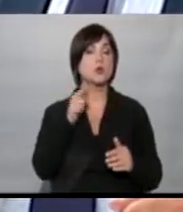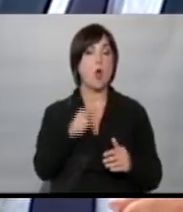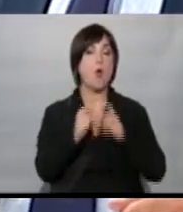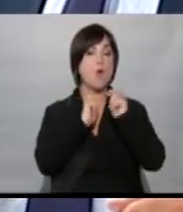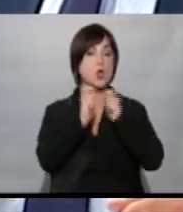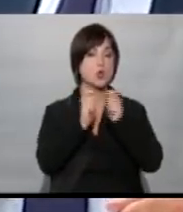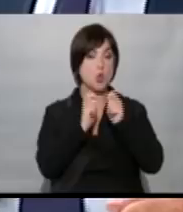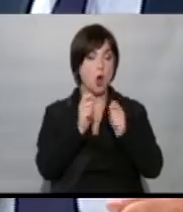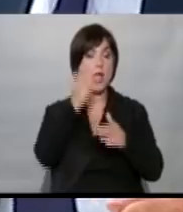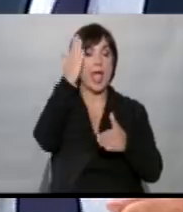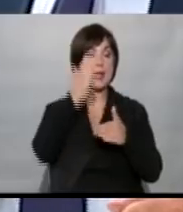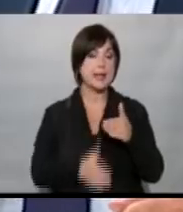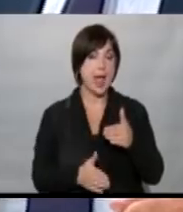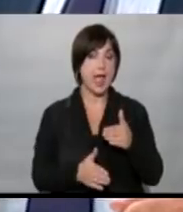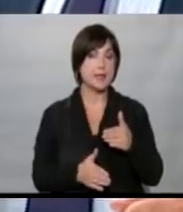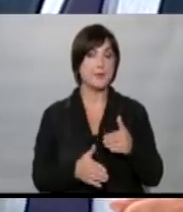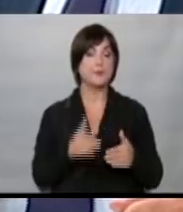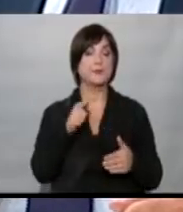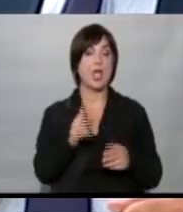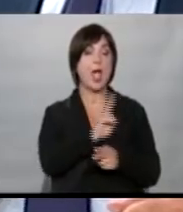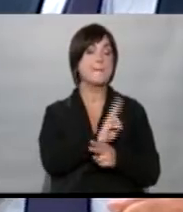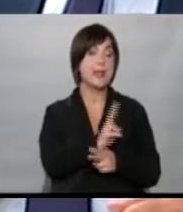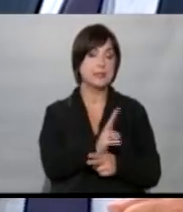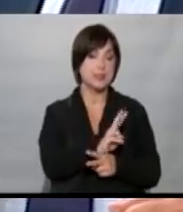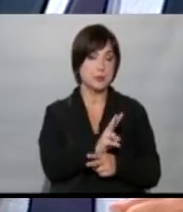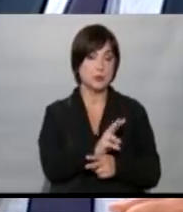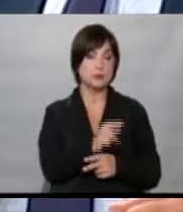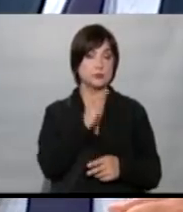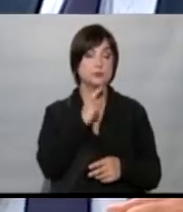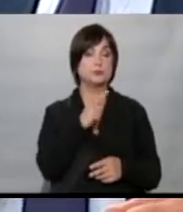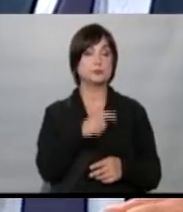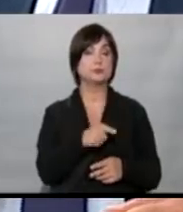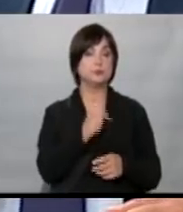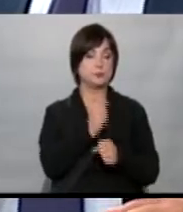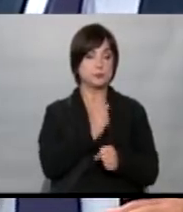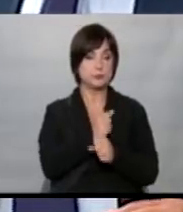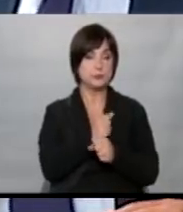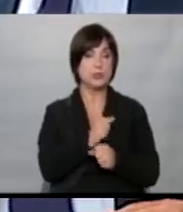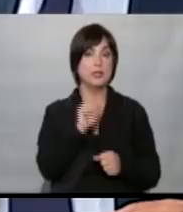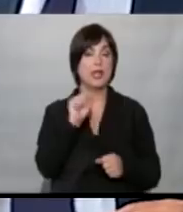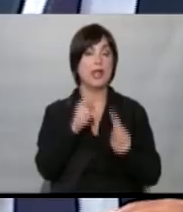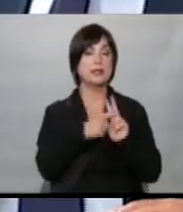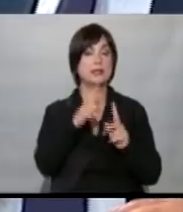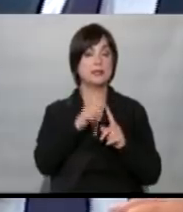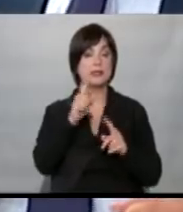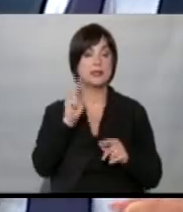договор става крај на манипулацијата со процесот на